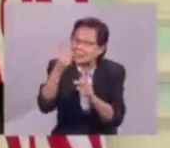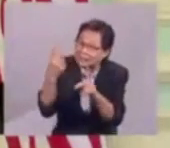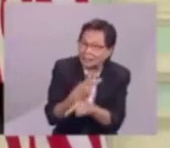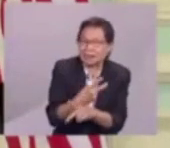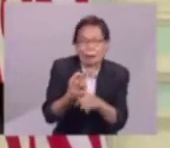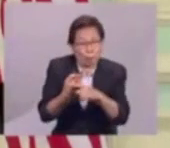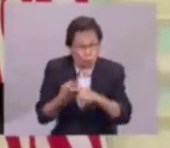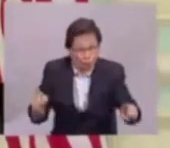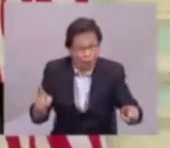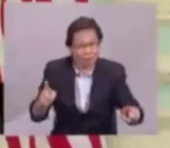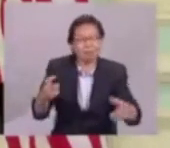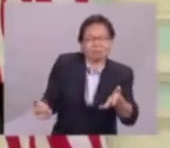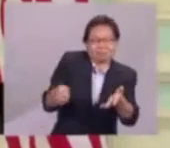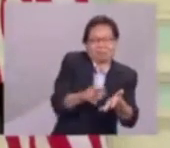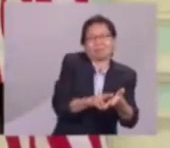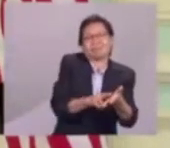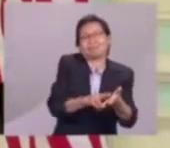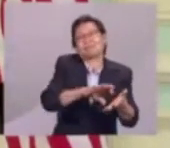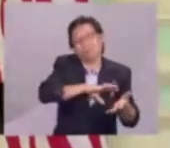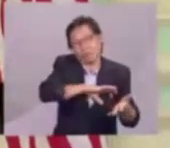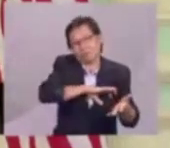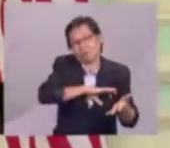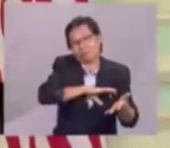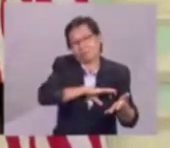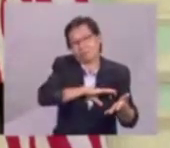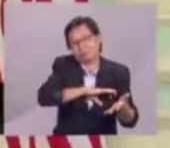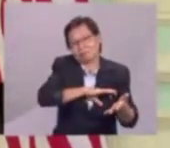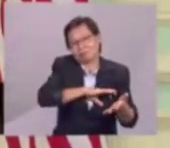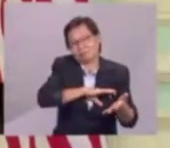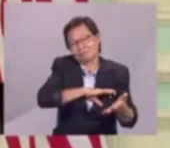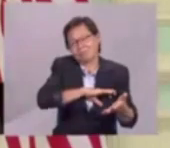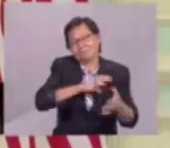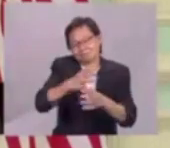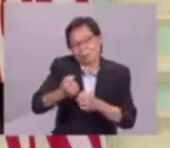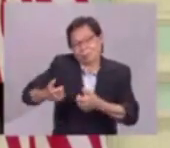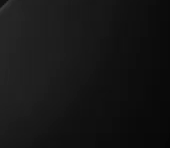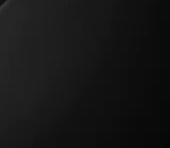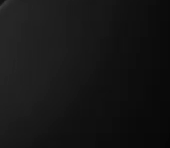melaporkan kepada pihak polis untuk mendapatkan kebenaran.